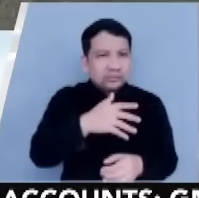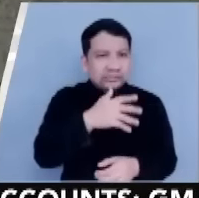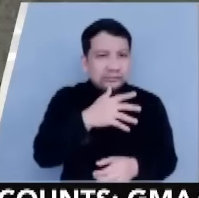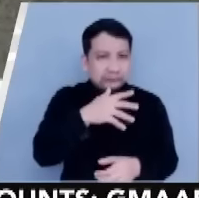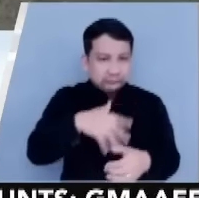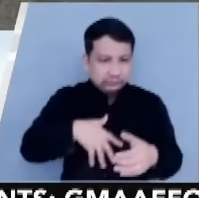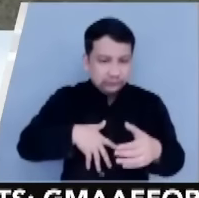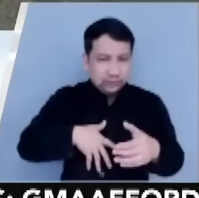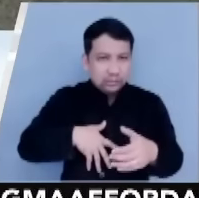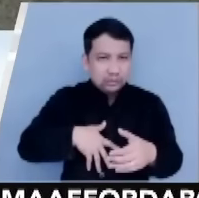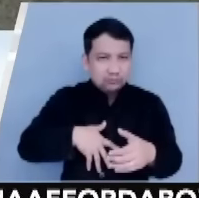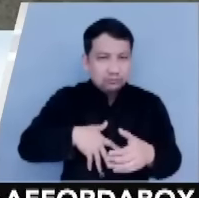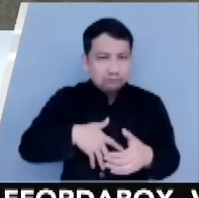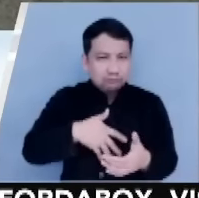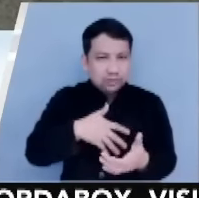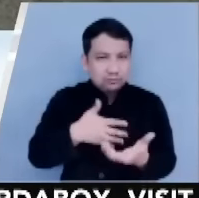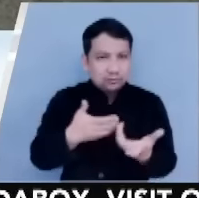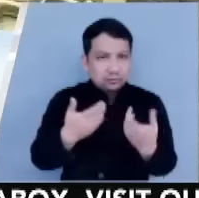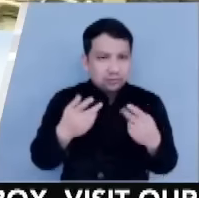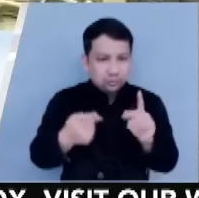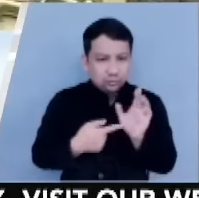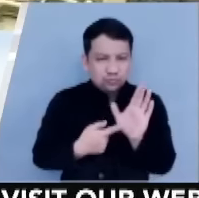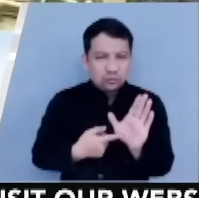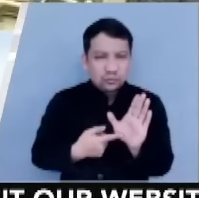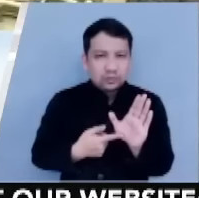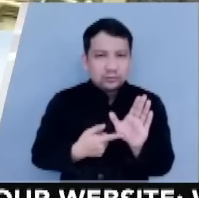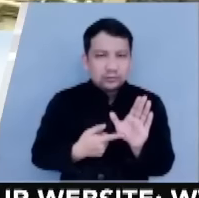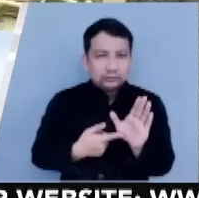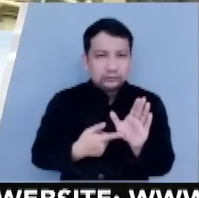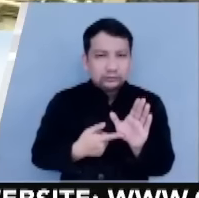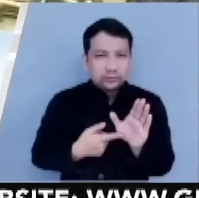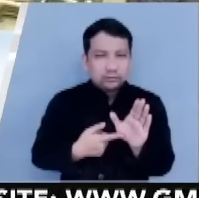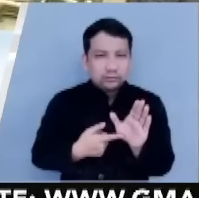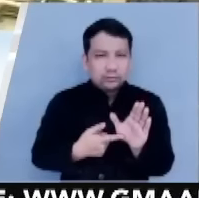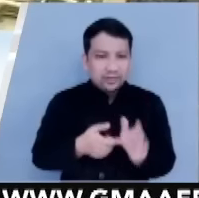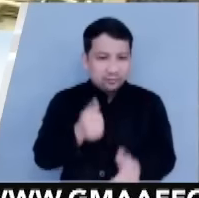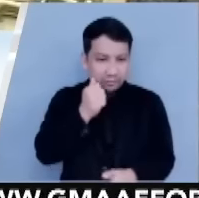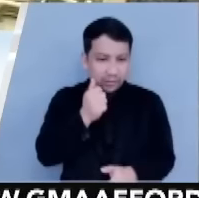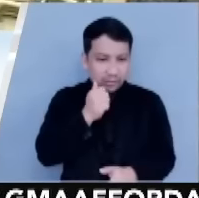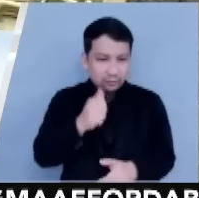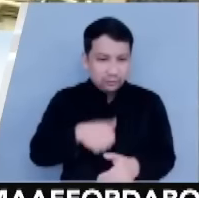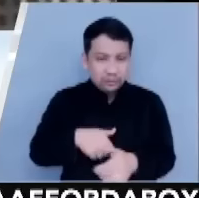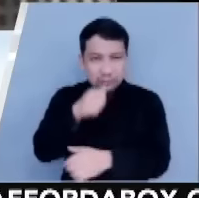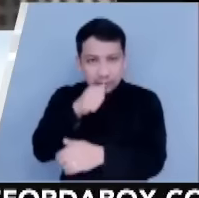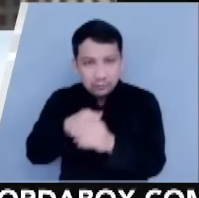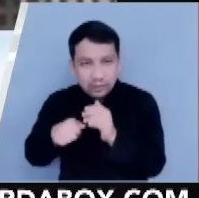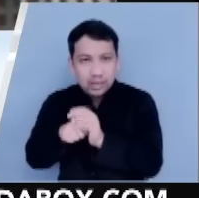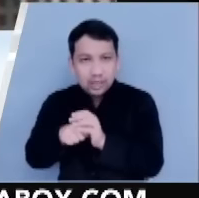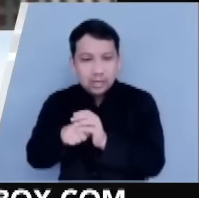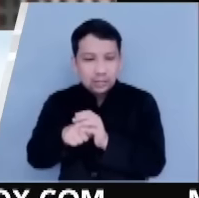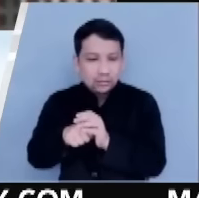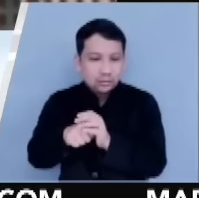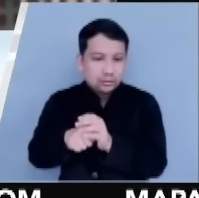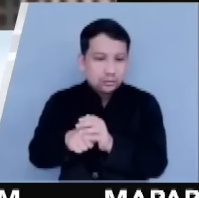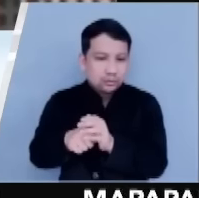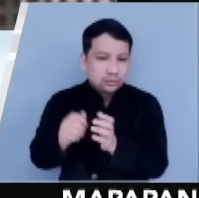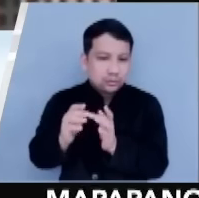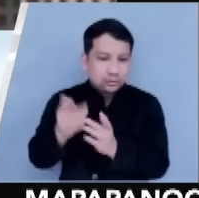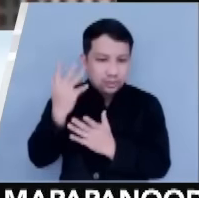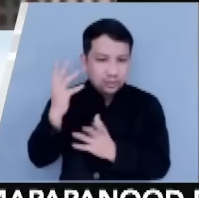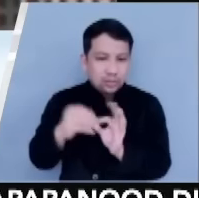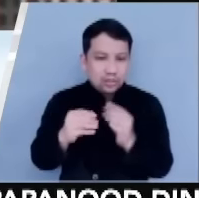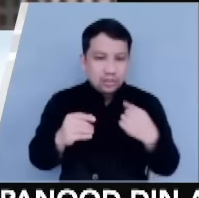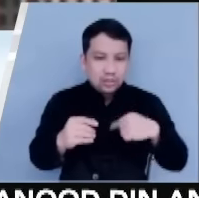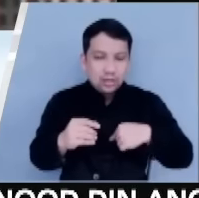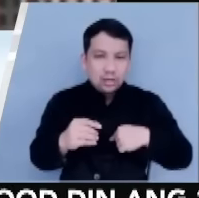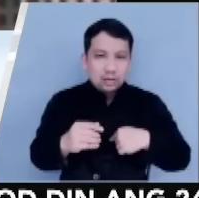ang kutob ng DFA, ikinukubli sa mga normal na trabaho ang alok online para may kumagat. Please,